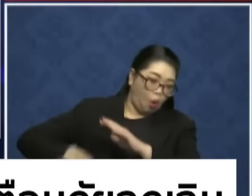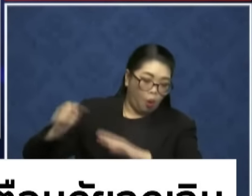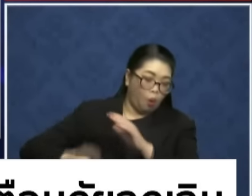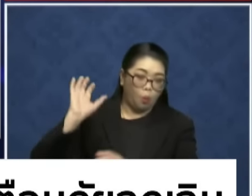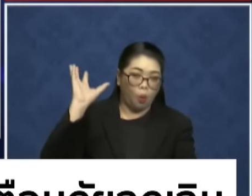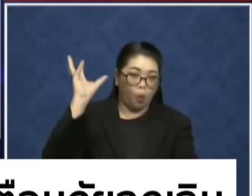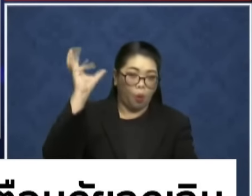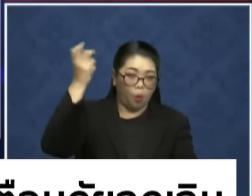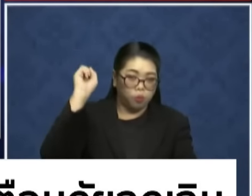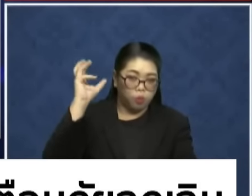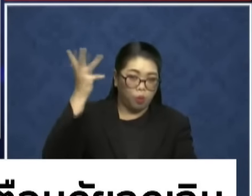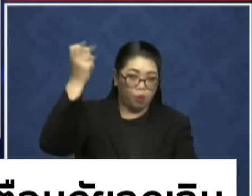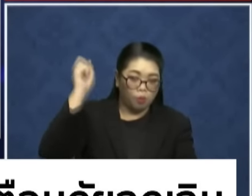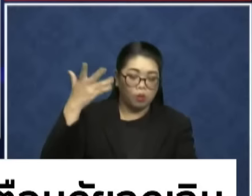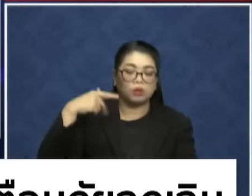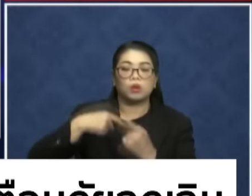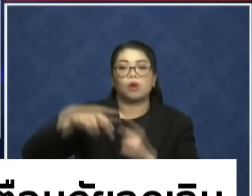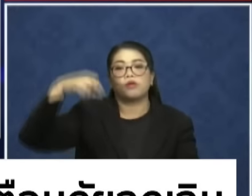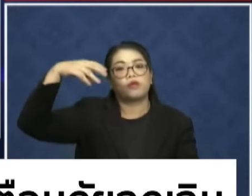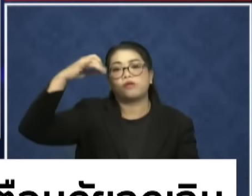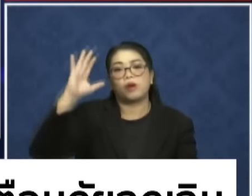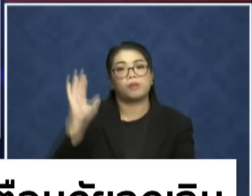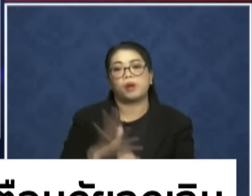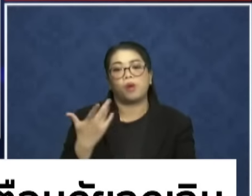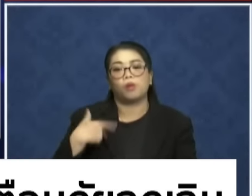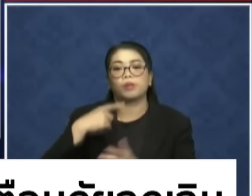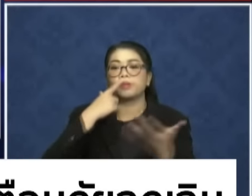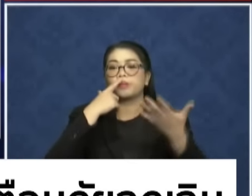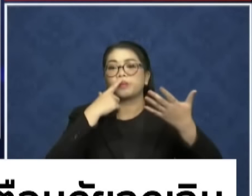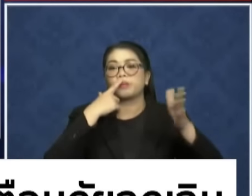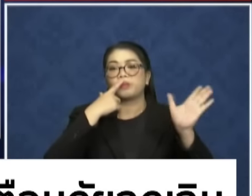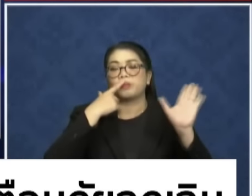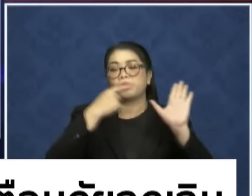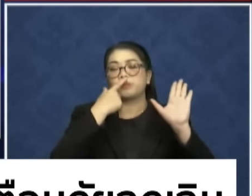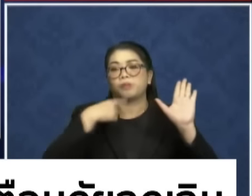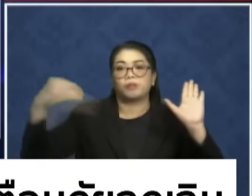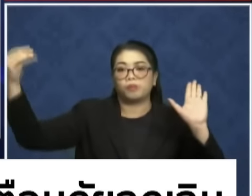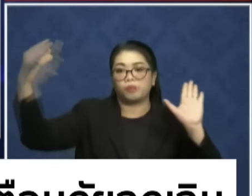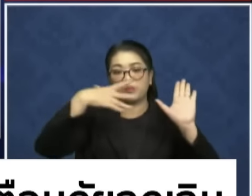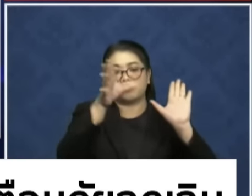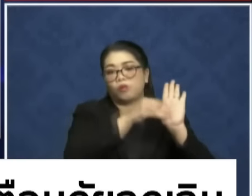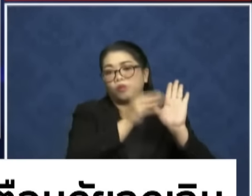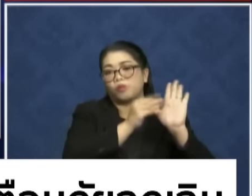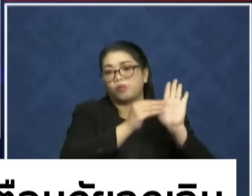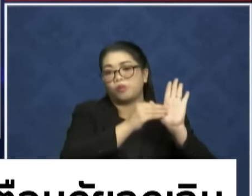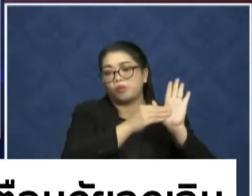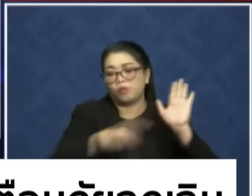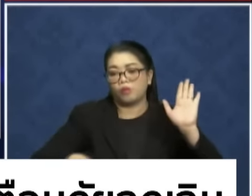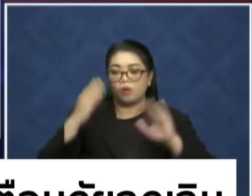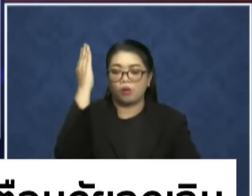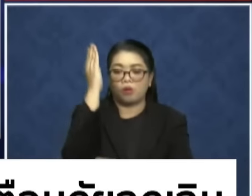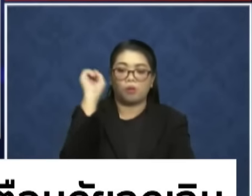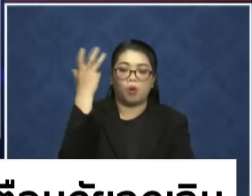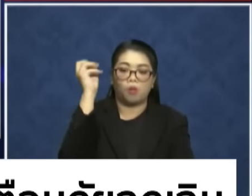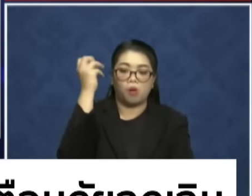ที่บอกว่าแหล่งจ่ายไฟที่ใช้ในหอเตือนภัยในอำเภอแม่สายเป็นโซล่าเซลล์ครับฝนตกติดต่อกันหล่ะหลายวันทำให้ขอเตือนภัยไม่ทำ